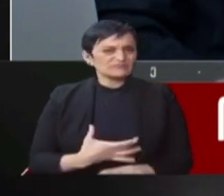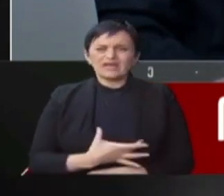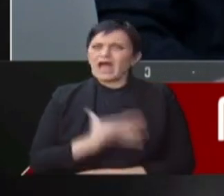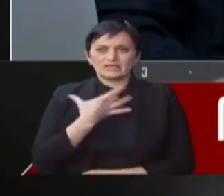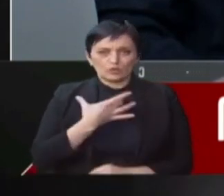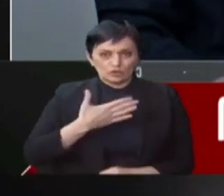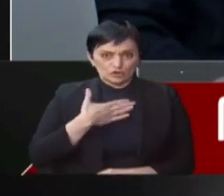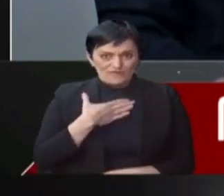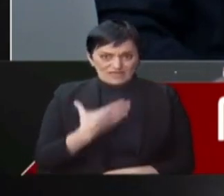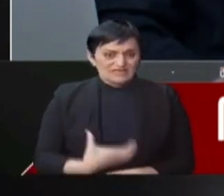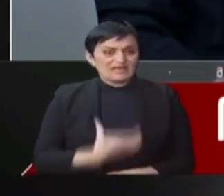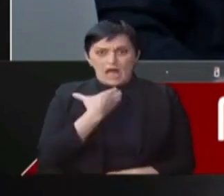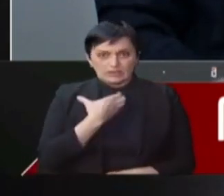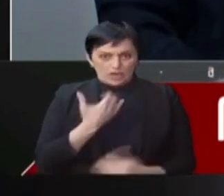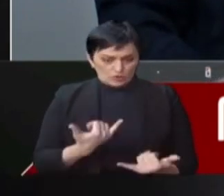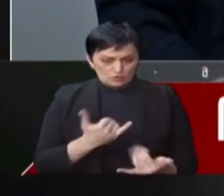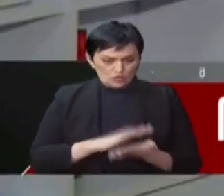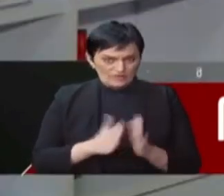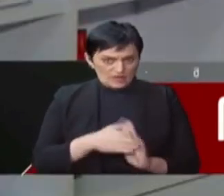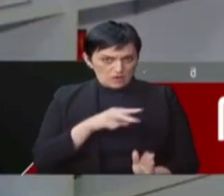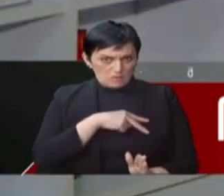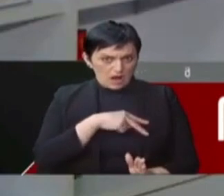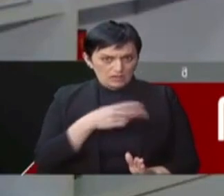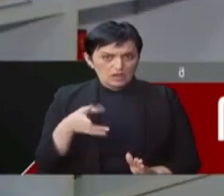კატასტროფული, ანუ ჩვენ ხო კატასტროფული ვითარება გვაქვს ახლა პარლამენტში.